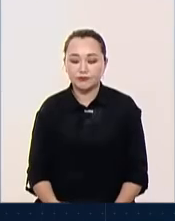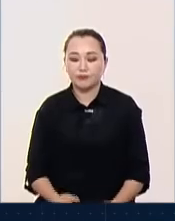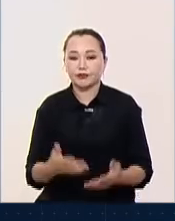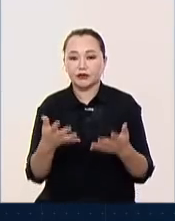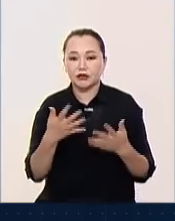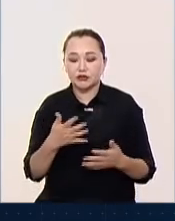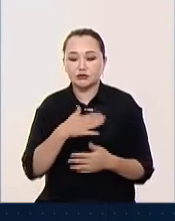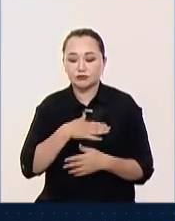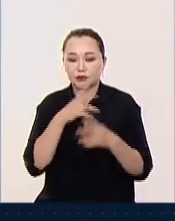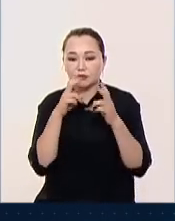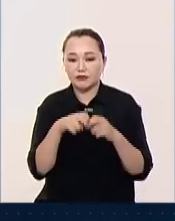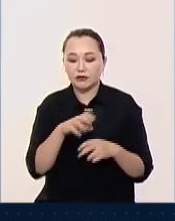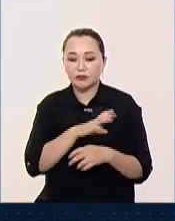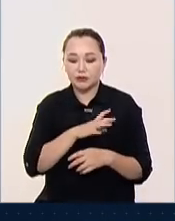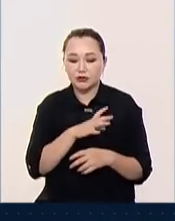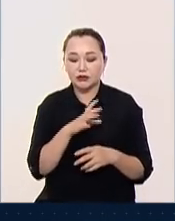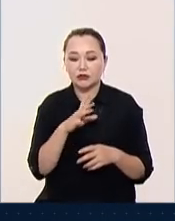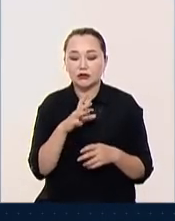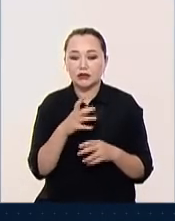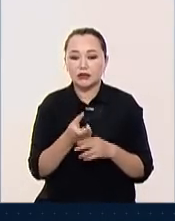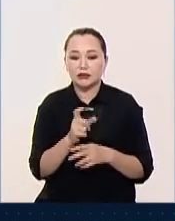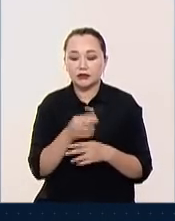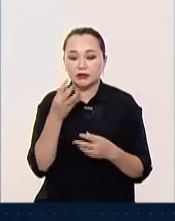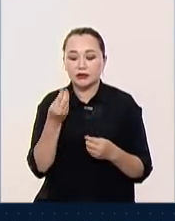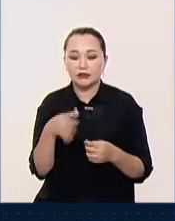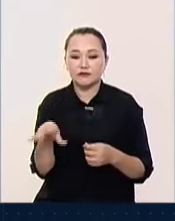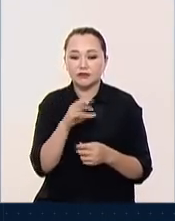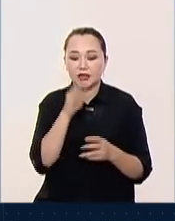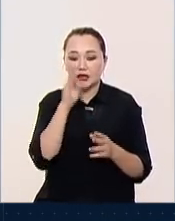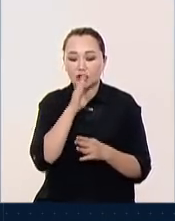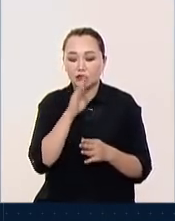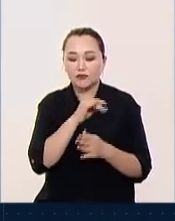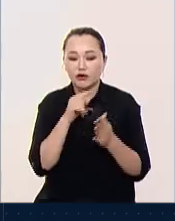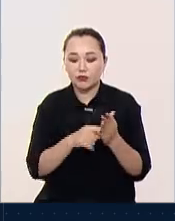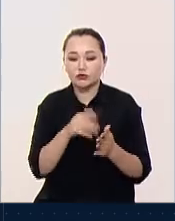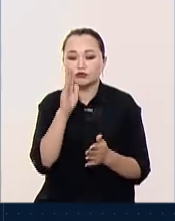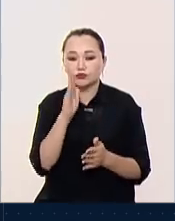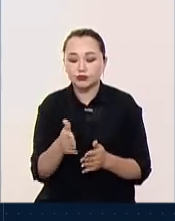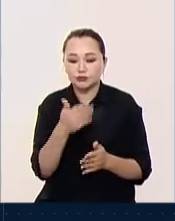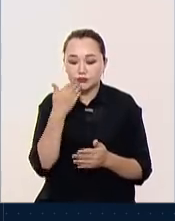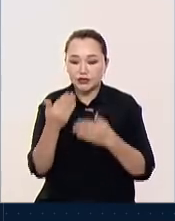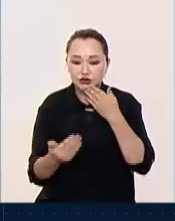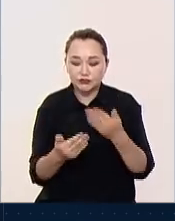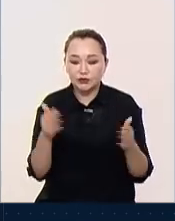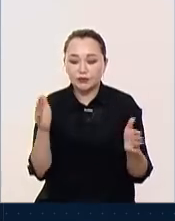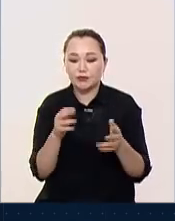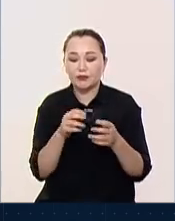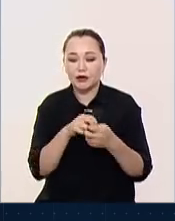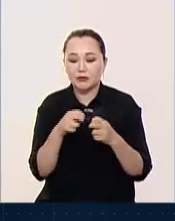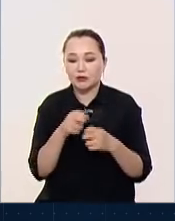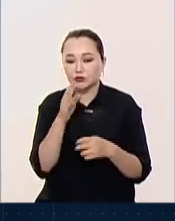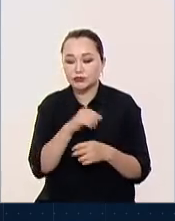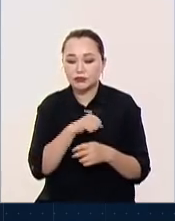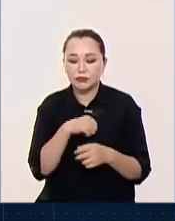Әрине біз сараптама өткіземіз жоба болып жатқан кезінде бүкіл экология сұрақтарды қоямыз. Үш мәселе болады. Ең